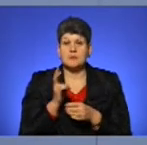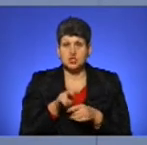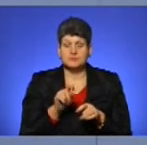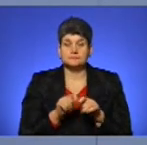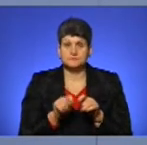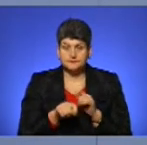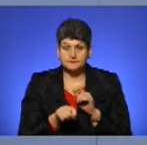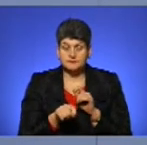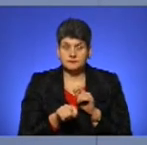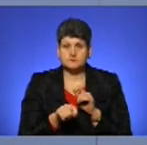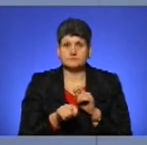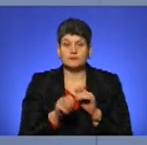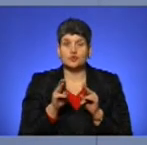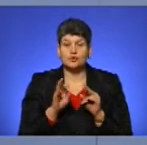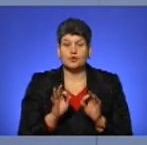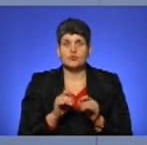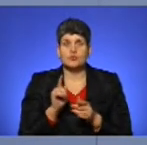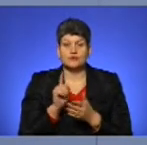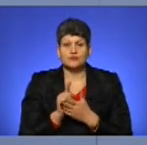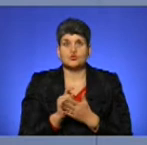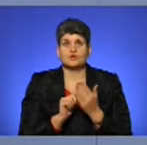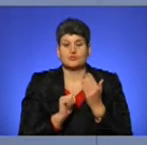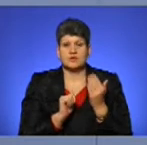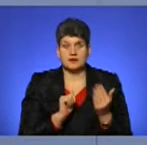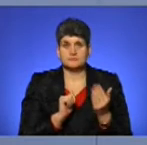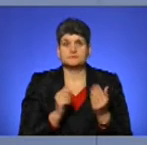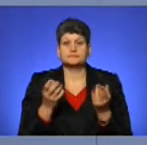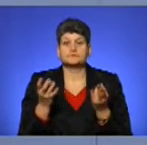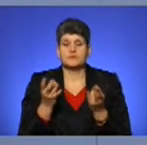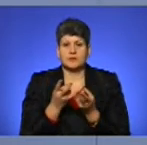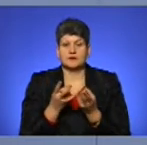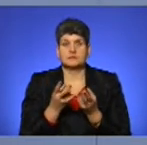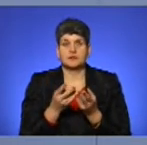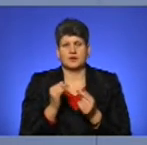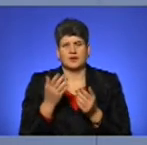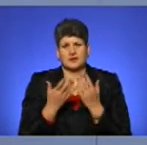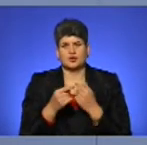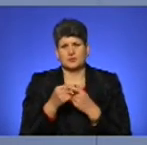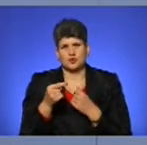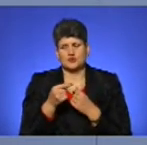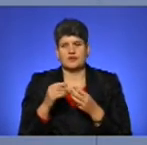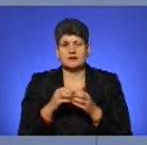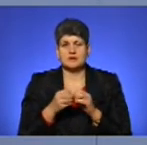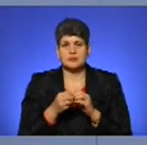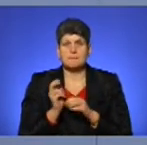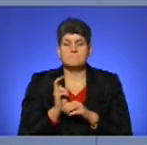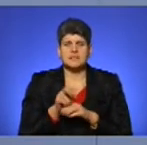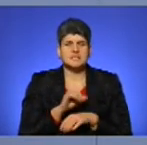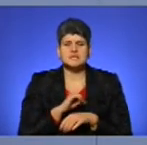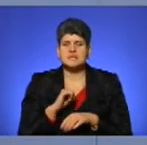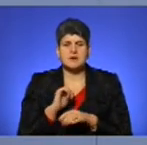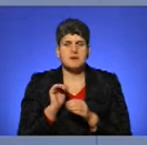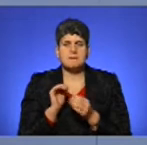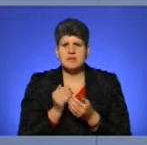обстежитися, то обов'язково їй треба, якщо негативний результат, прийти найменше